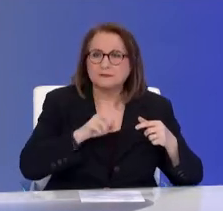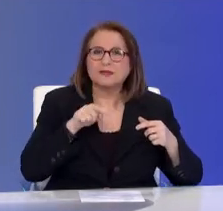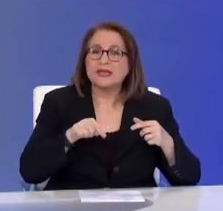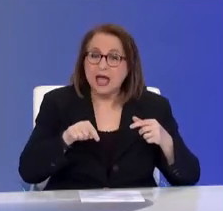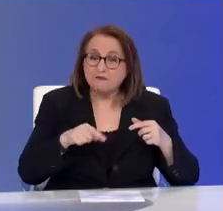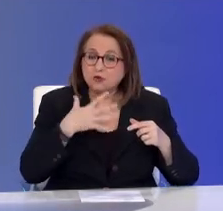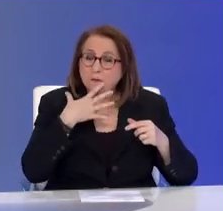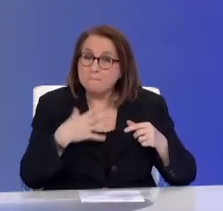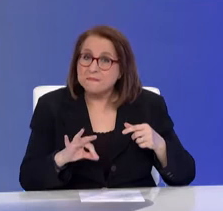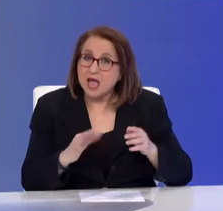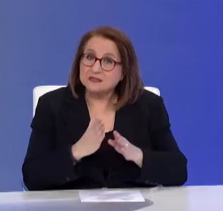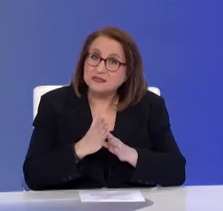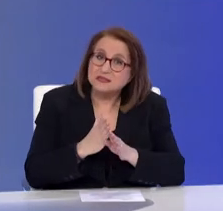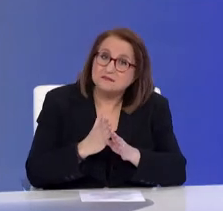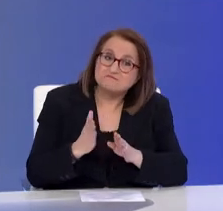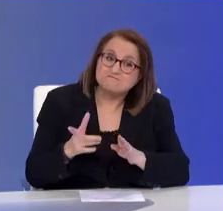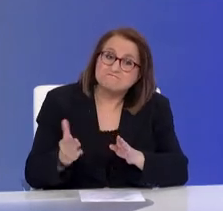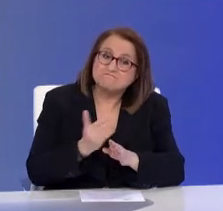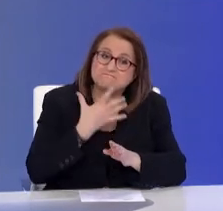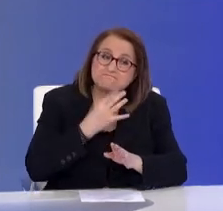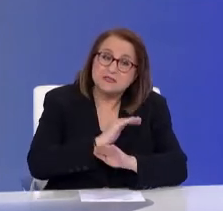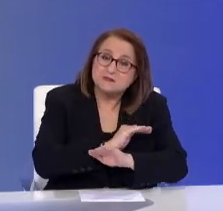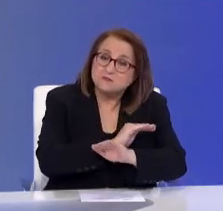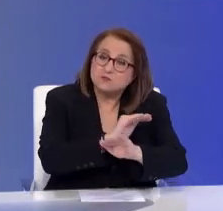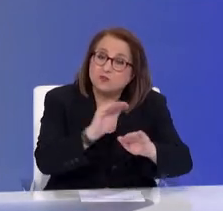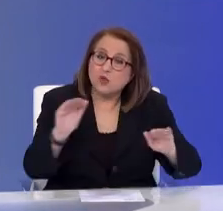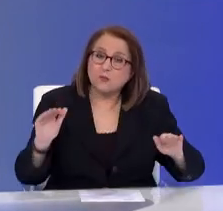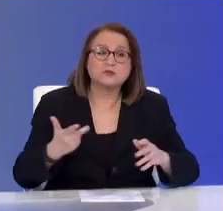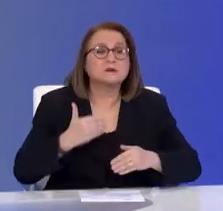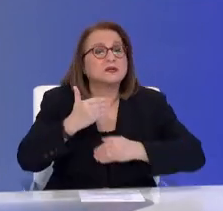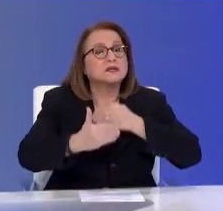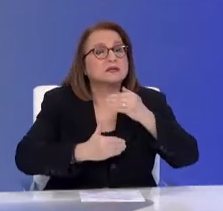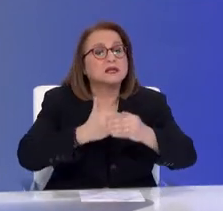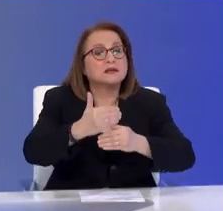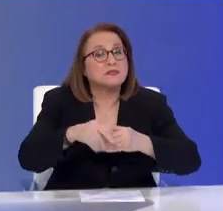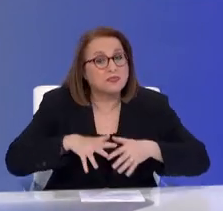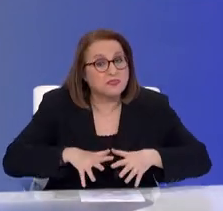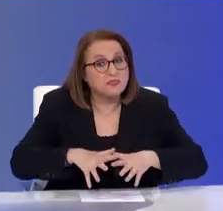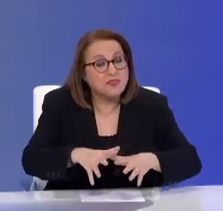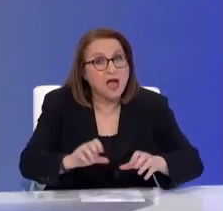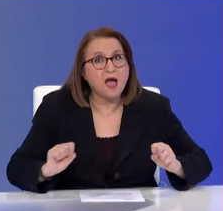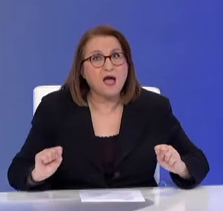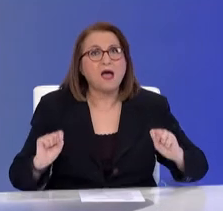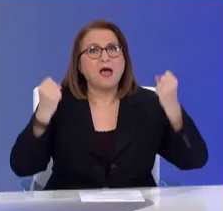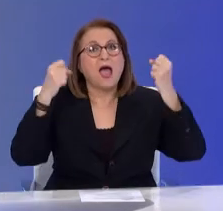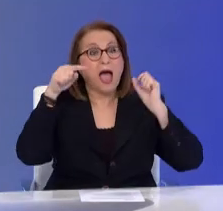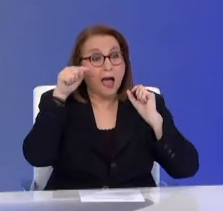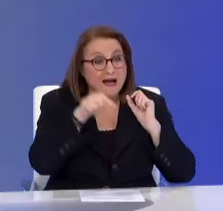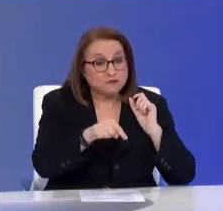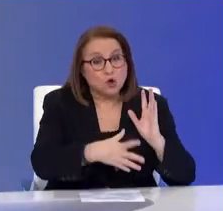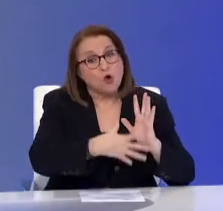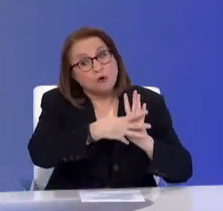προάγγελοι των μεθεπόμενων απελευθερωτικών κινημάτων. Σε αυτή την